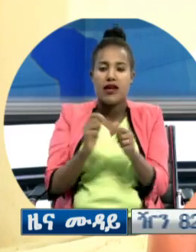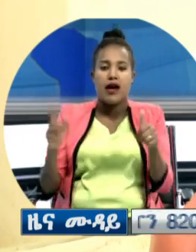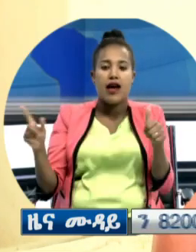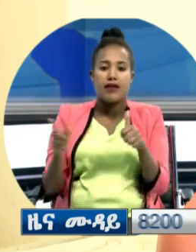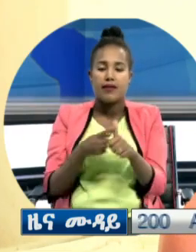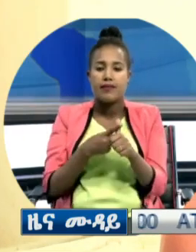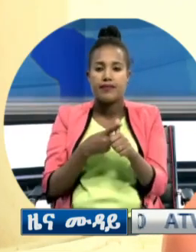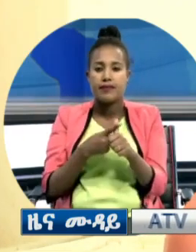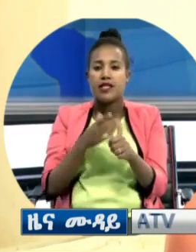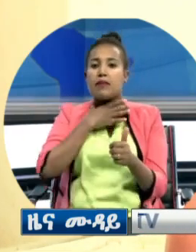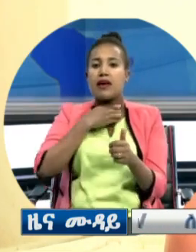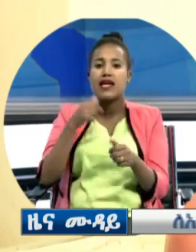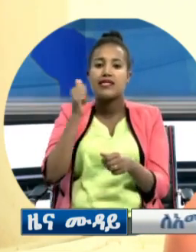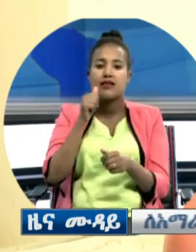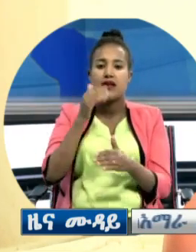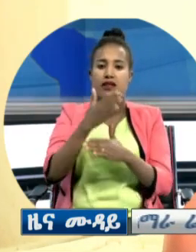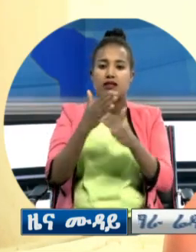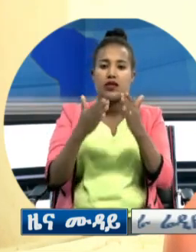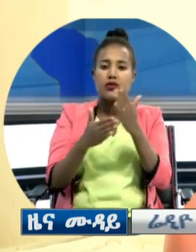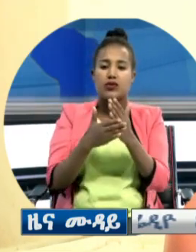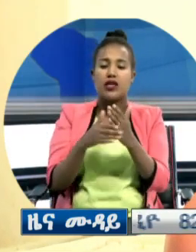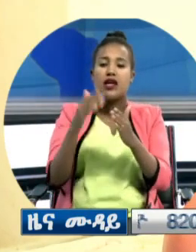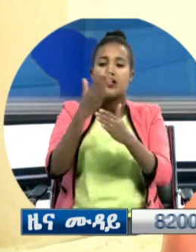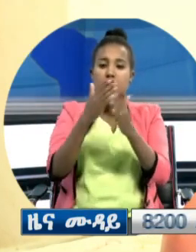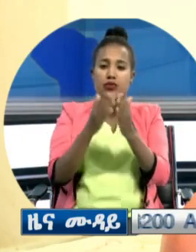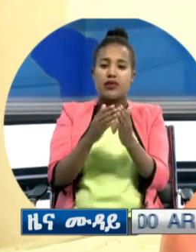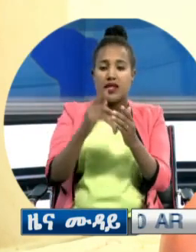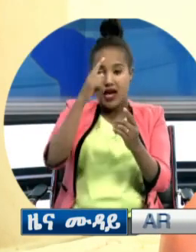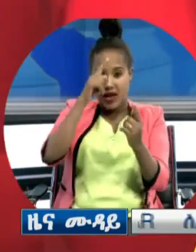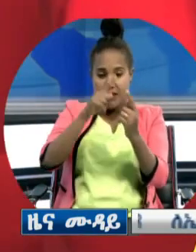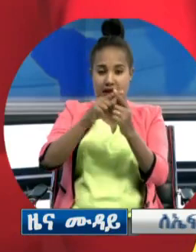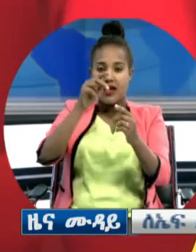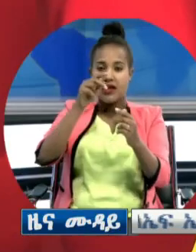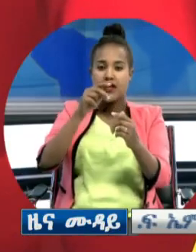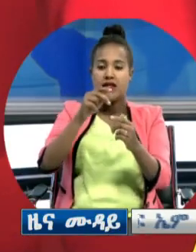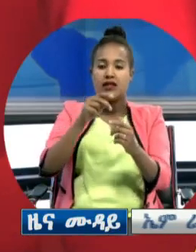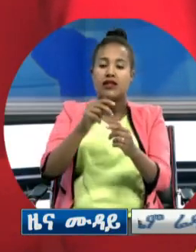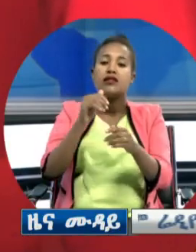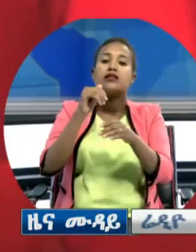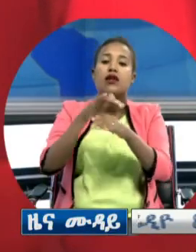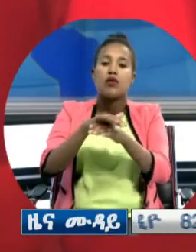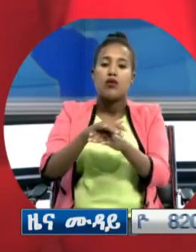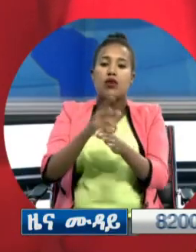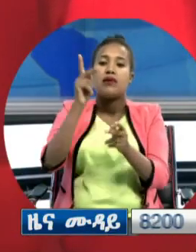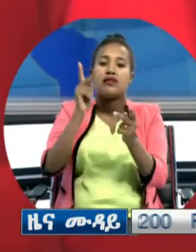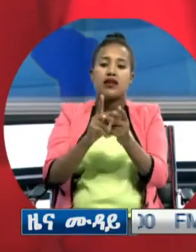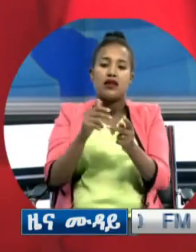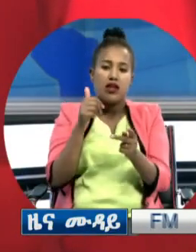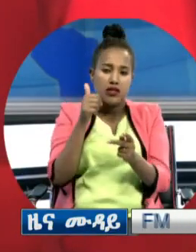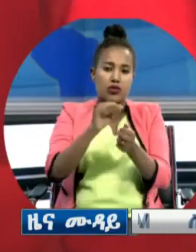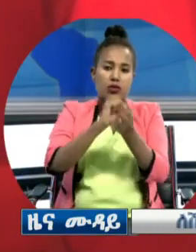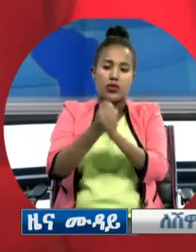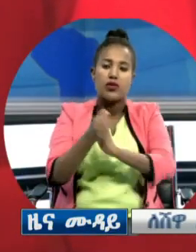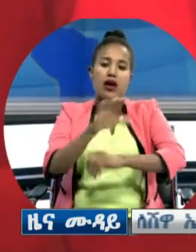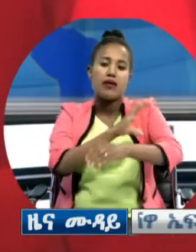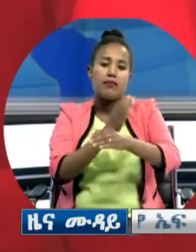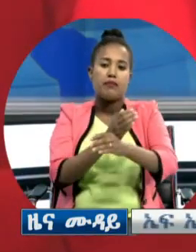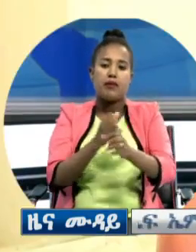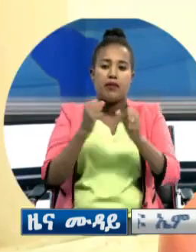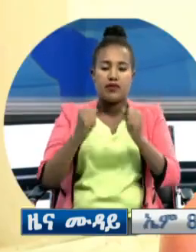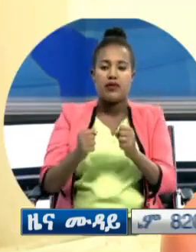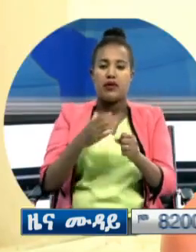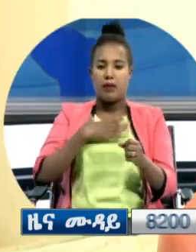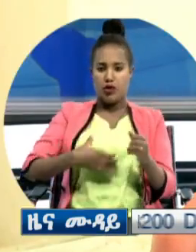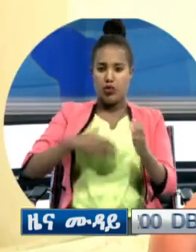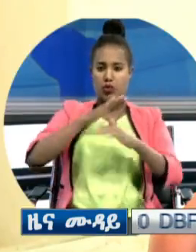አንደኛ፣ የአማራ ሴት አደረጃጀቶች የተደራጁበትን ዓላማና ተልእኮ ለማሳካት የራሳቸው የለውጥ አቅም በማጎልበት የአባልነት